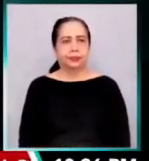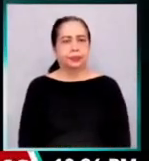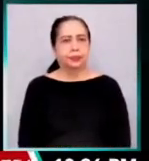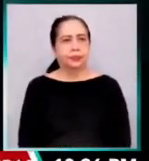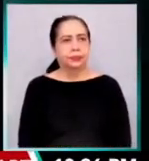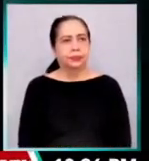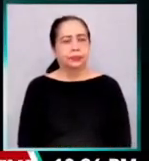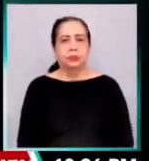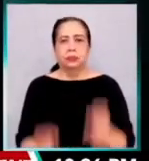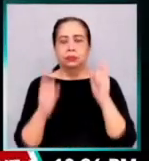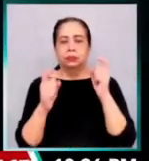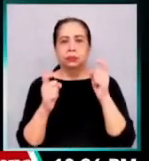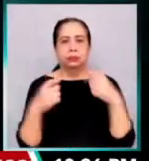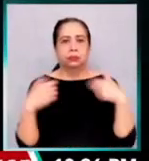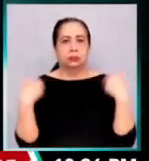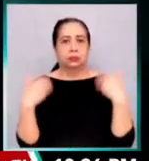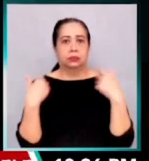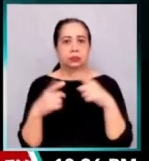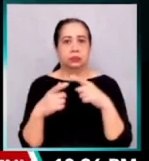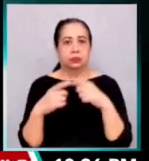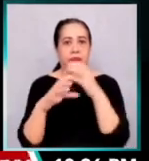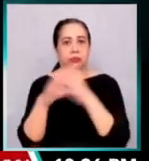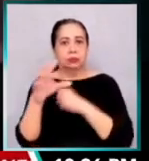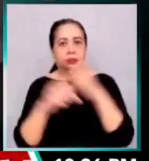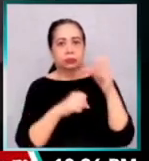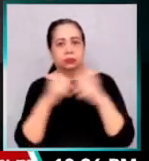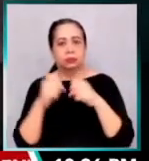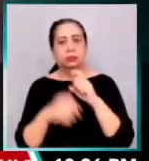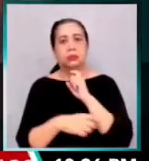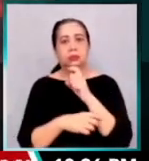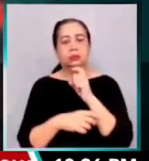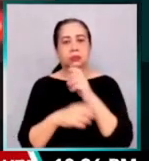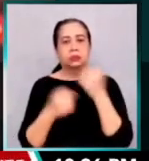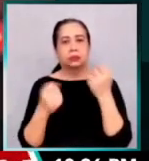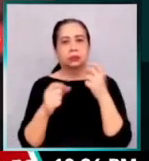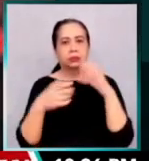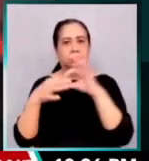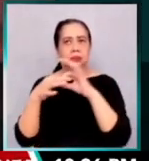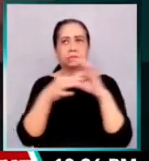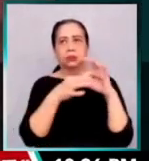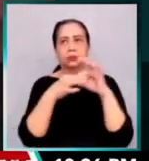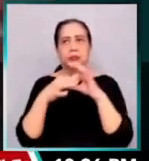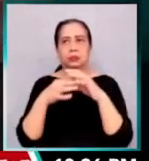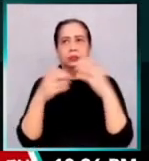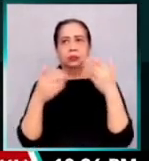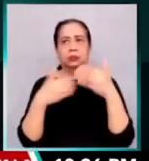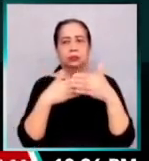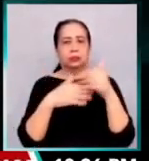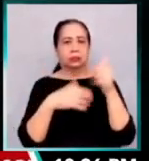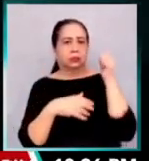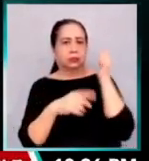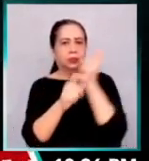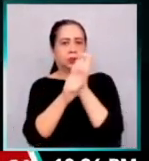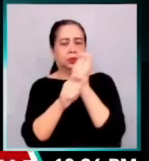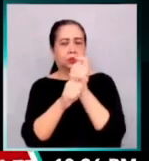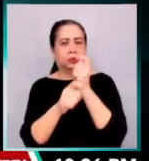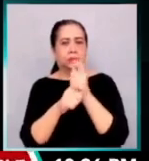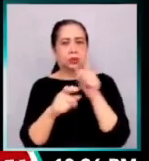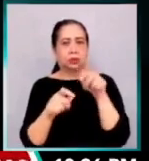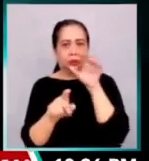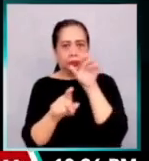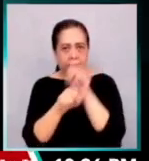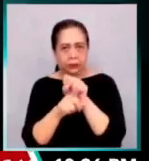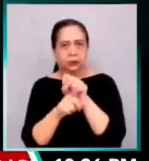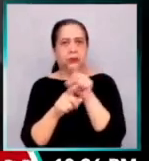Nagmamadali mga kabataan yan sa pagkuha ng mga bakal na nagbibikis sa mahabang bakal na nasa likuran ng truck. Ang tagpong ito, hindi na